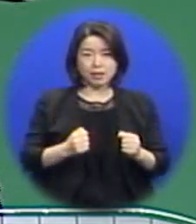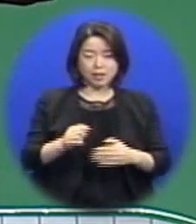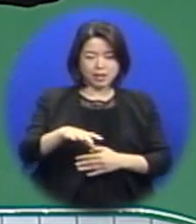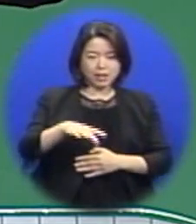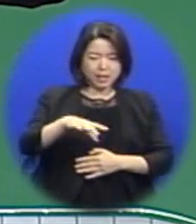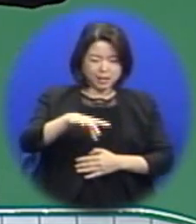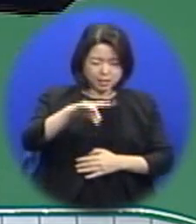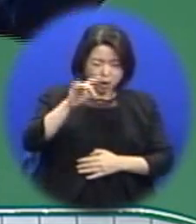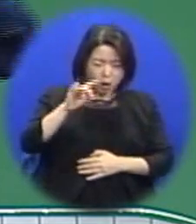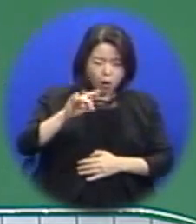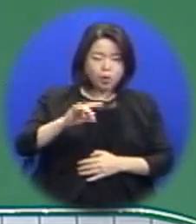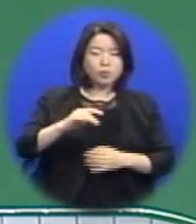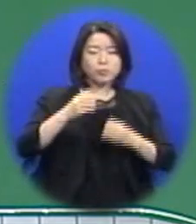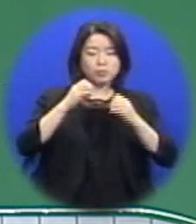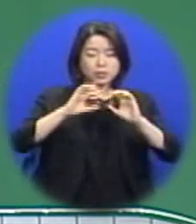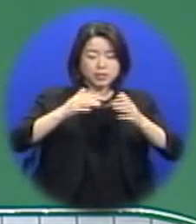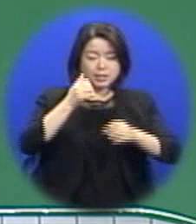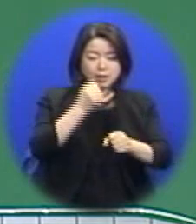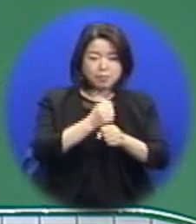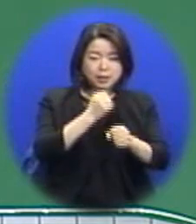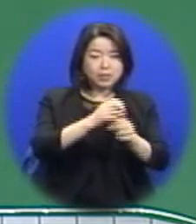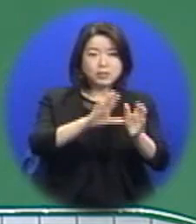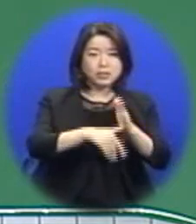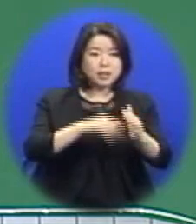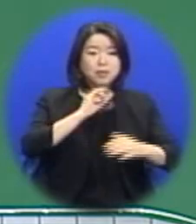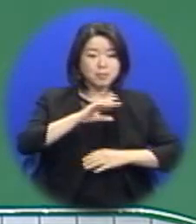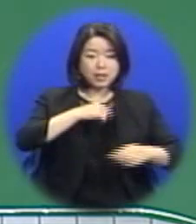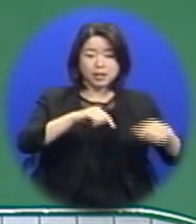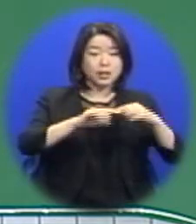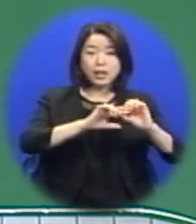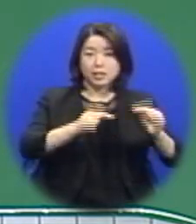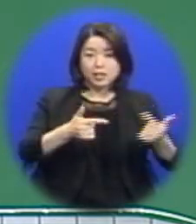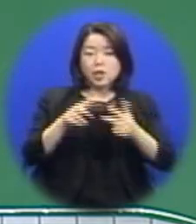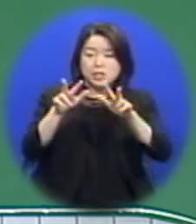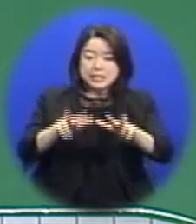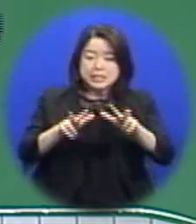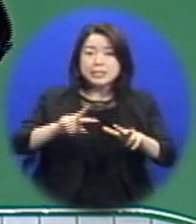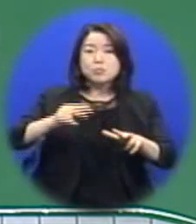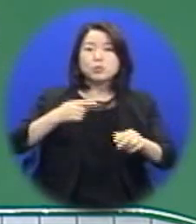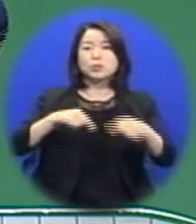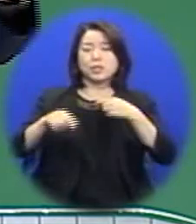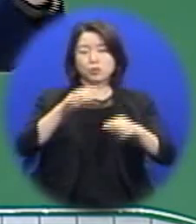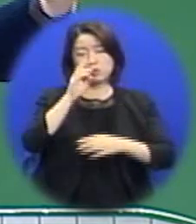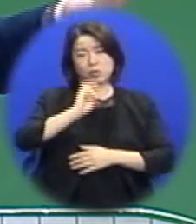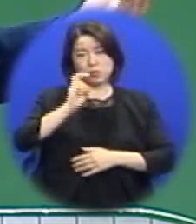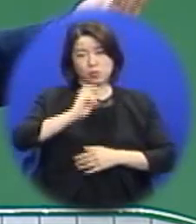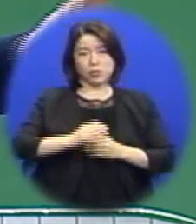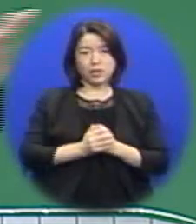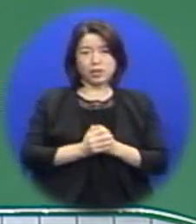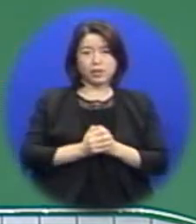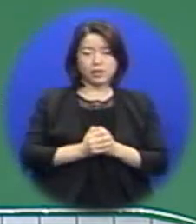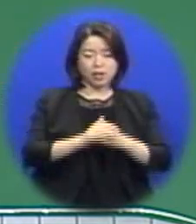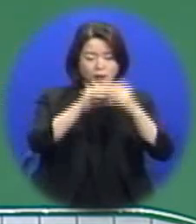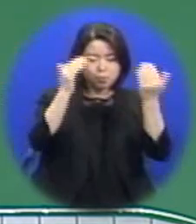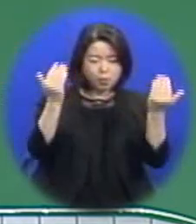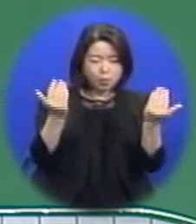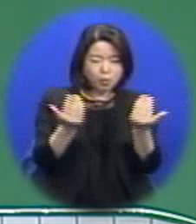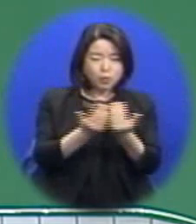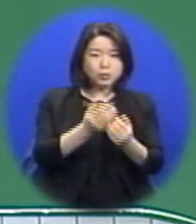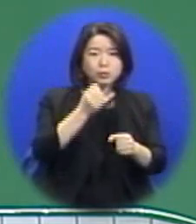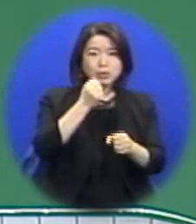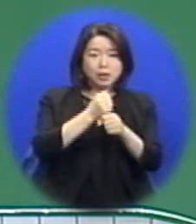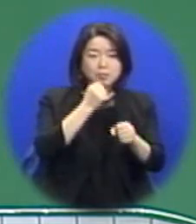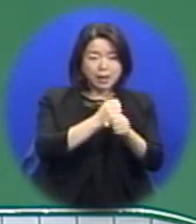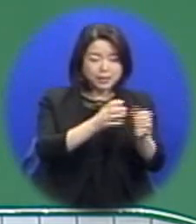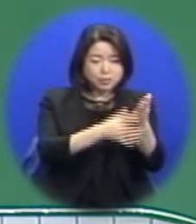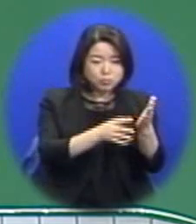태초에만 창조하신 것이 아니고 지금도 우리를 다스리고 계시다고 그렇게 고백합니다. 모든 이 세상의 피조물들을 다